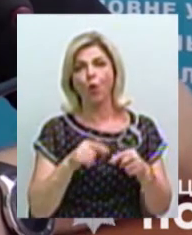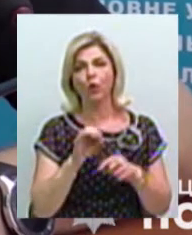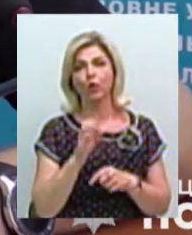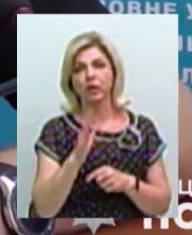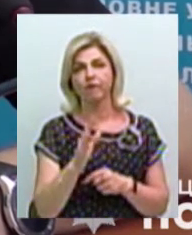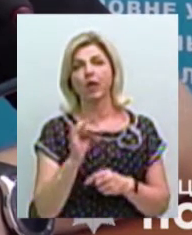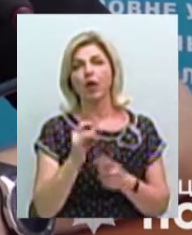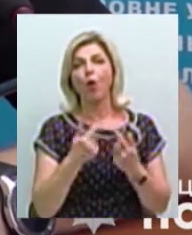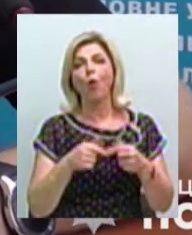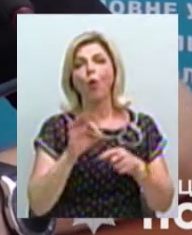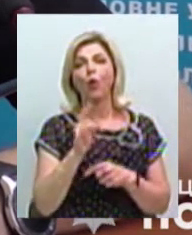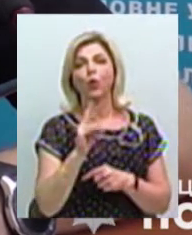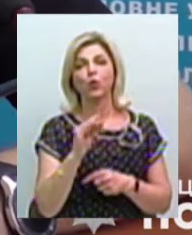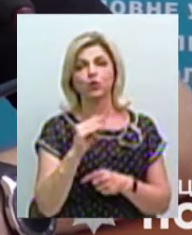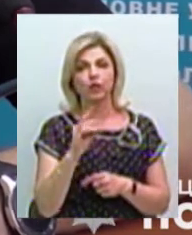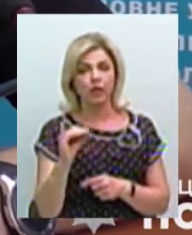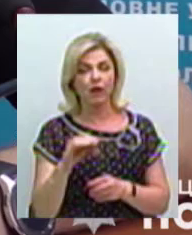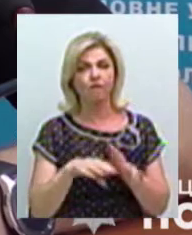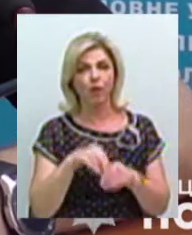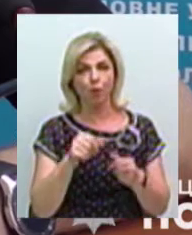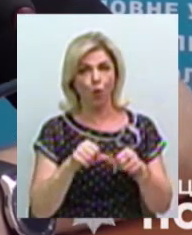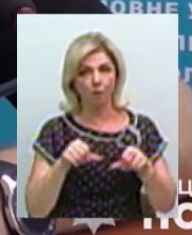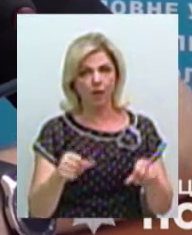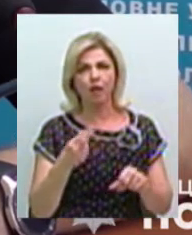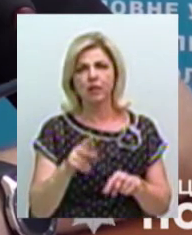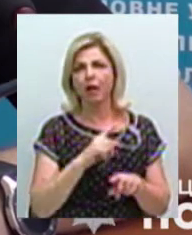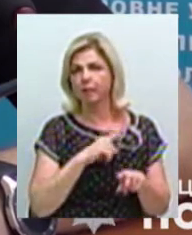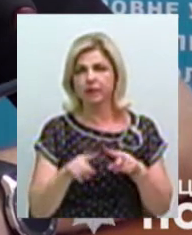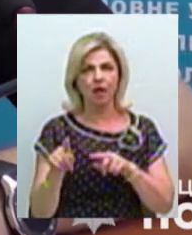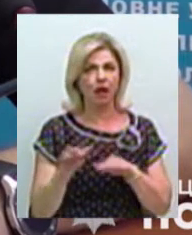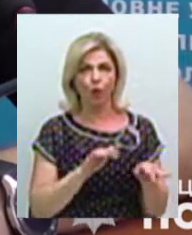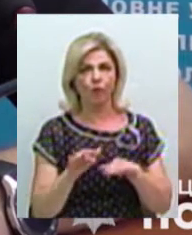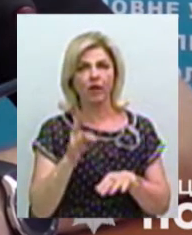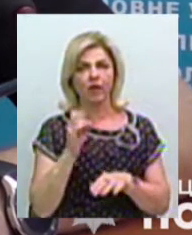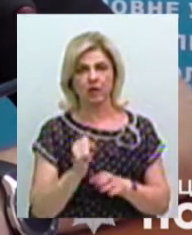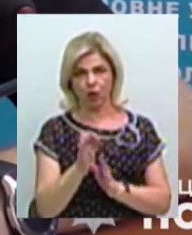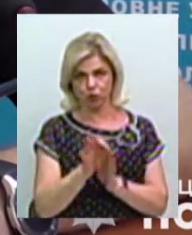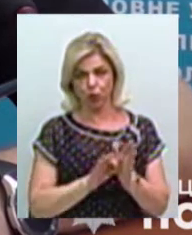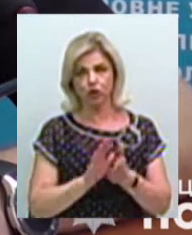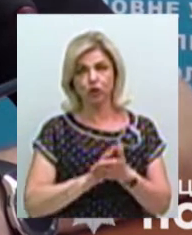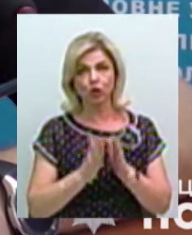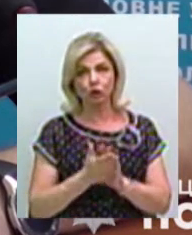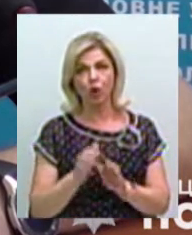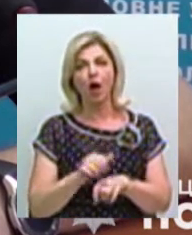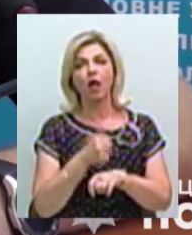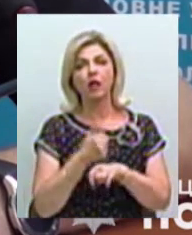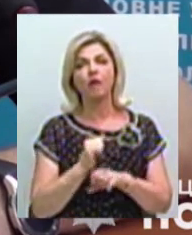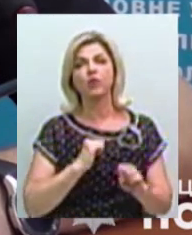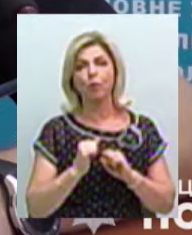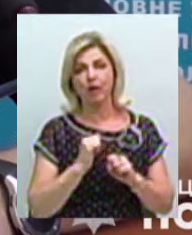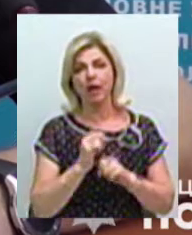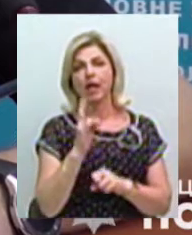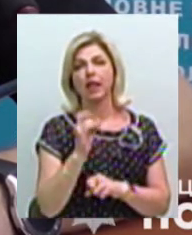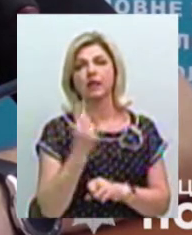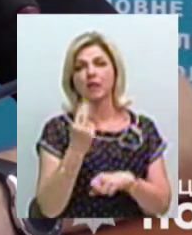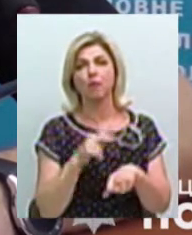виборчих комісій, а також для швидкого реагування на оперативну ситуацію в Головному управлінні Національної поліції